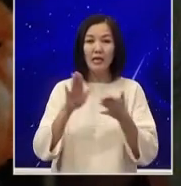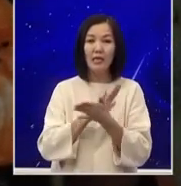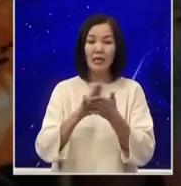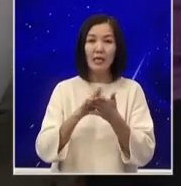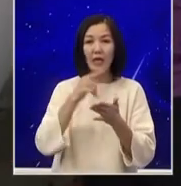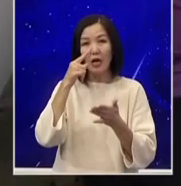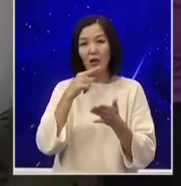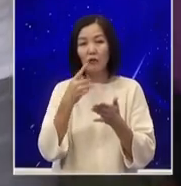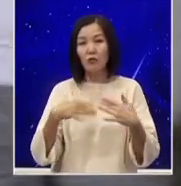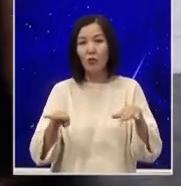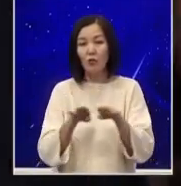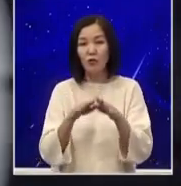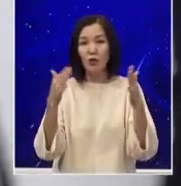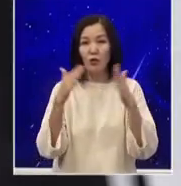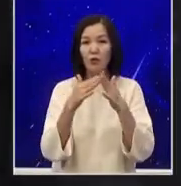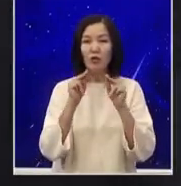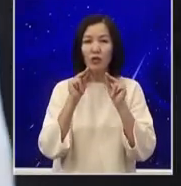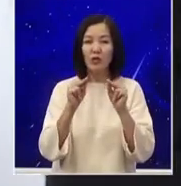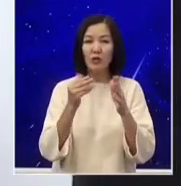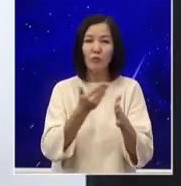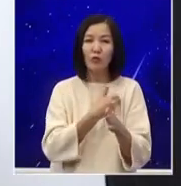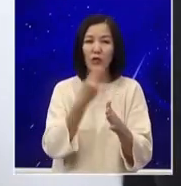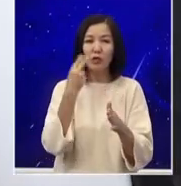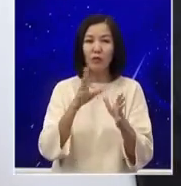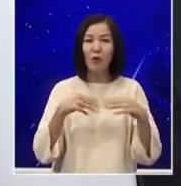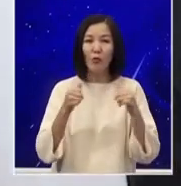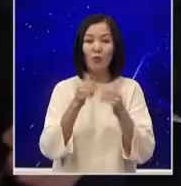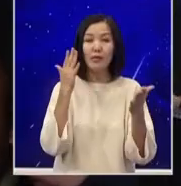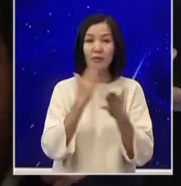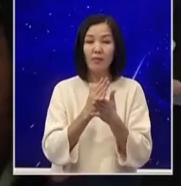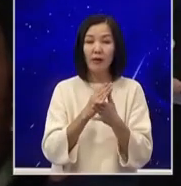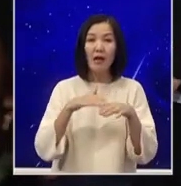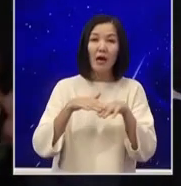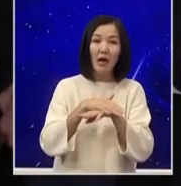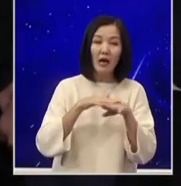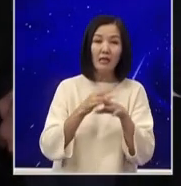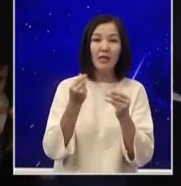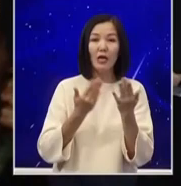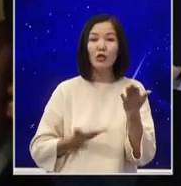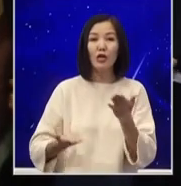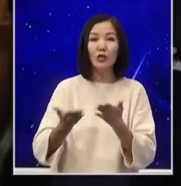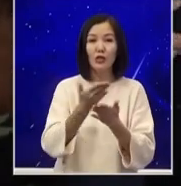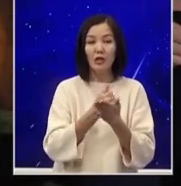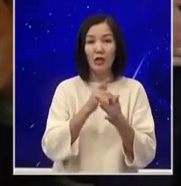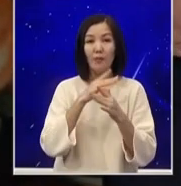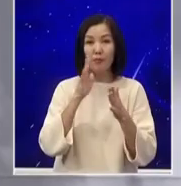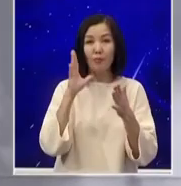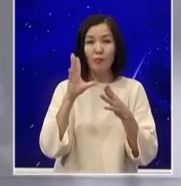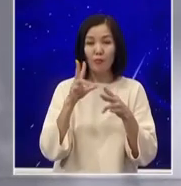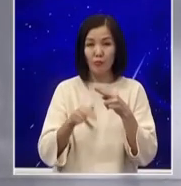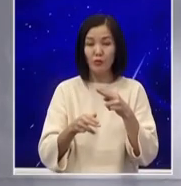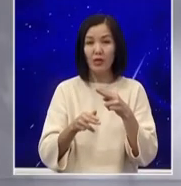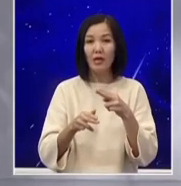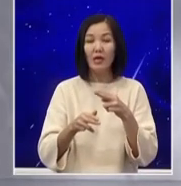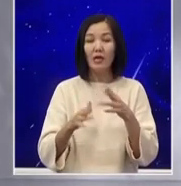өңірде осындай баспанаға шын мұқтаж әлі 20 отбасы бар. Халықтан қорға қаражат көп түссе, олар да үйлі